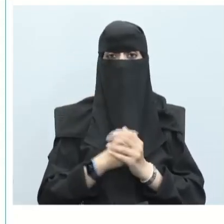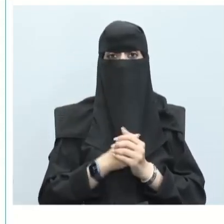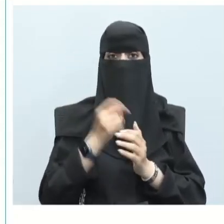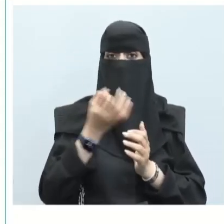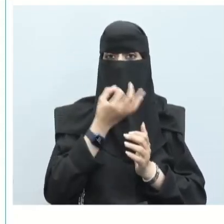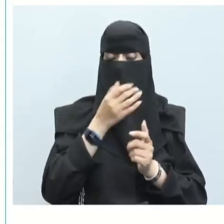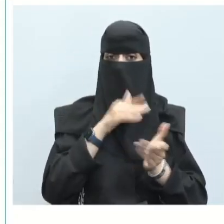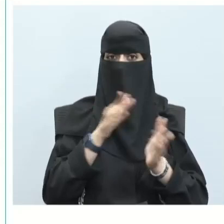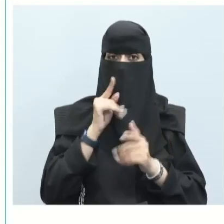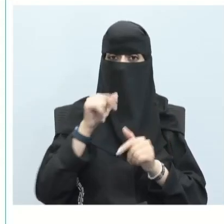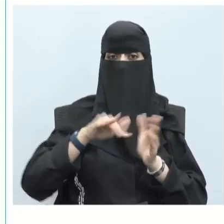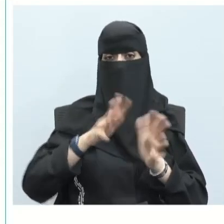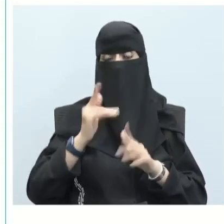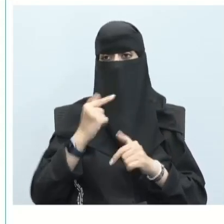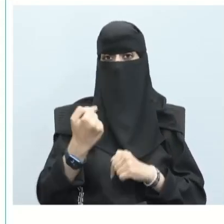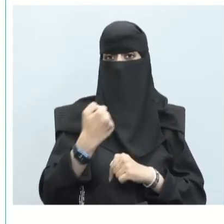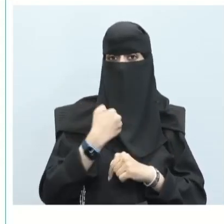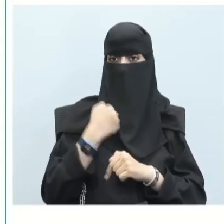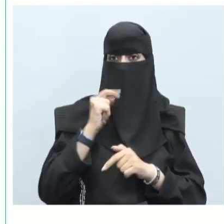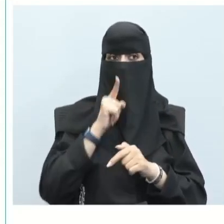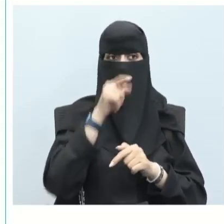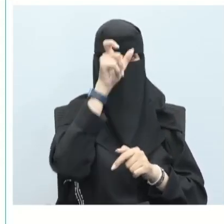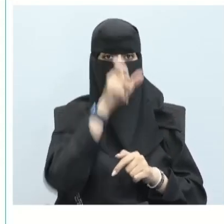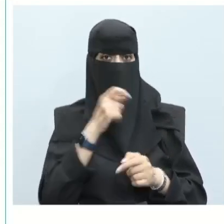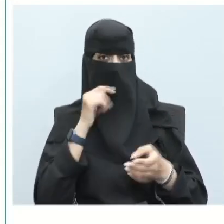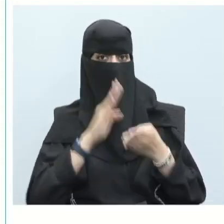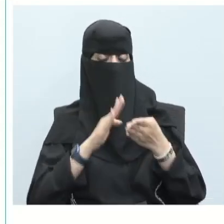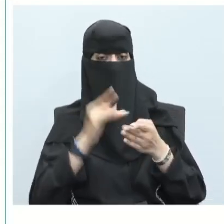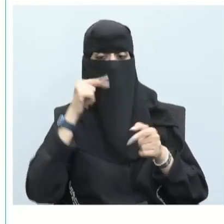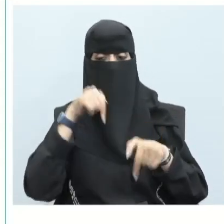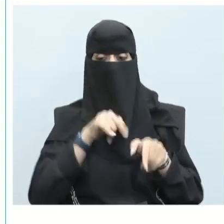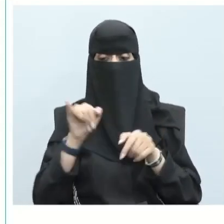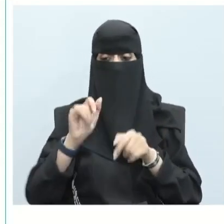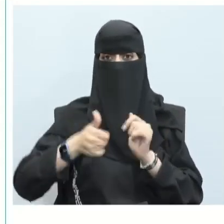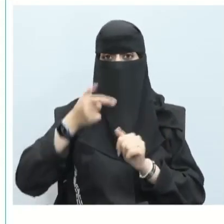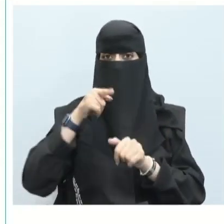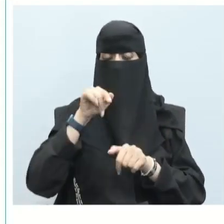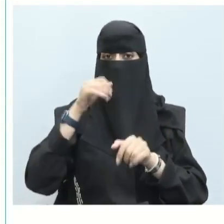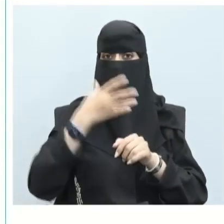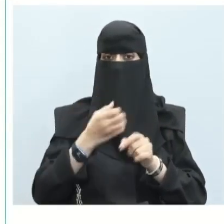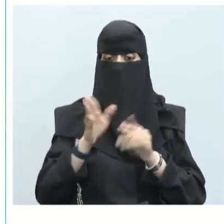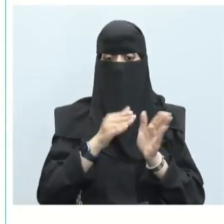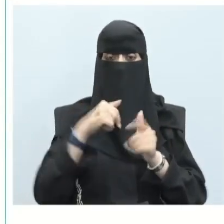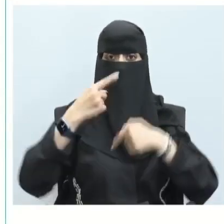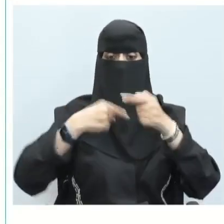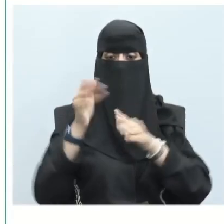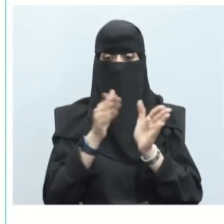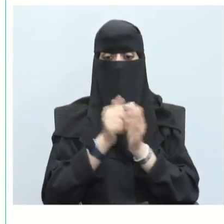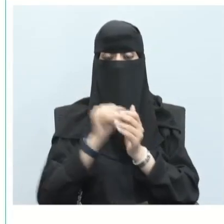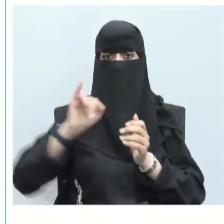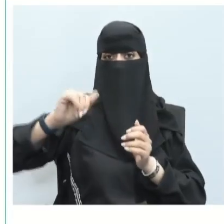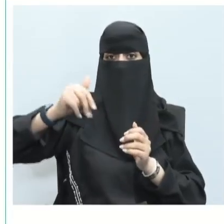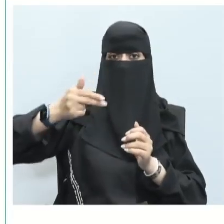تقول اما ان تكون معي او مع الظالم مثلا هذه هي مغالطه الورطه الكاذبه نكمل